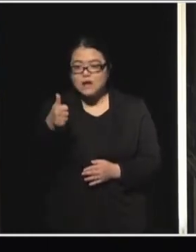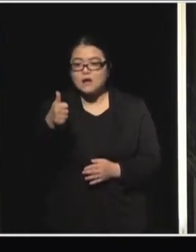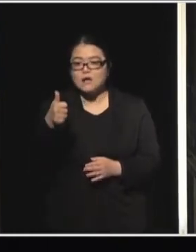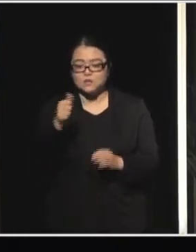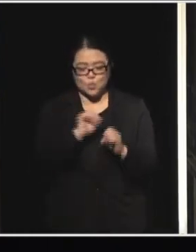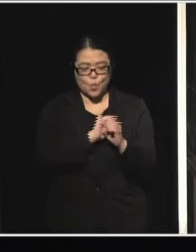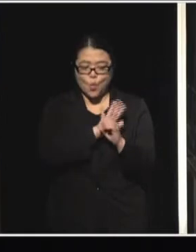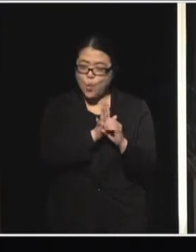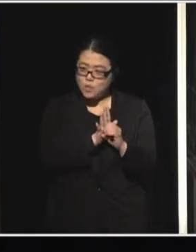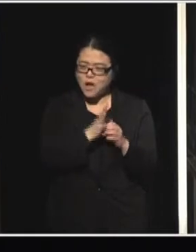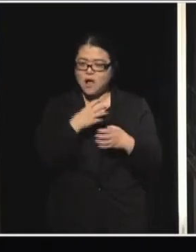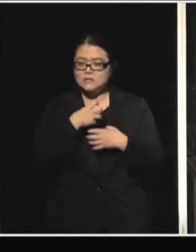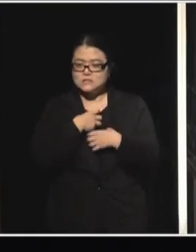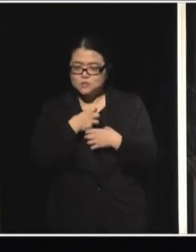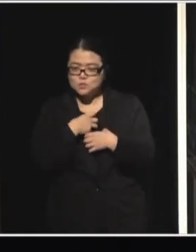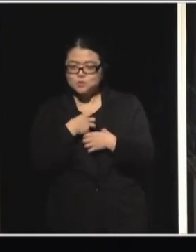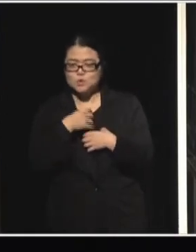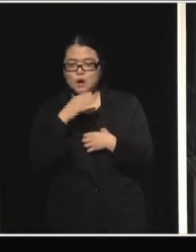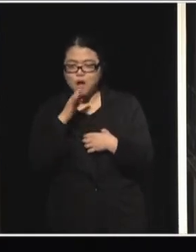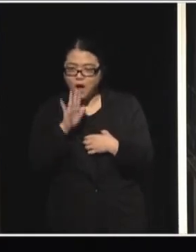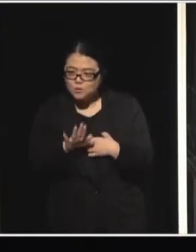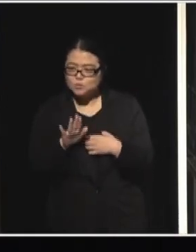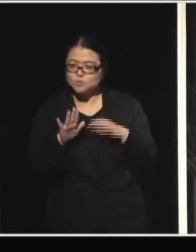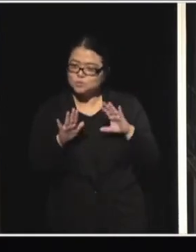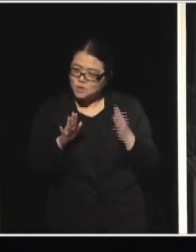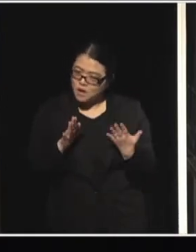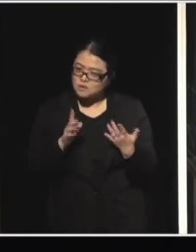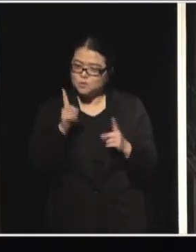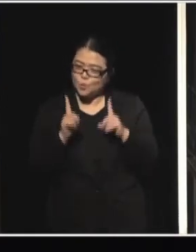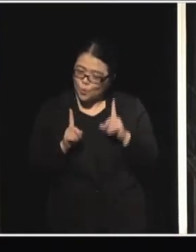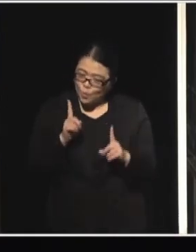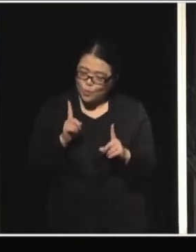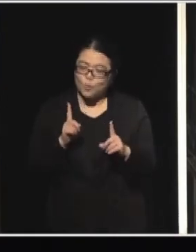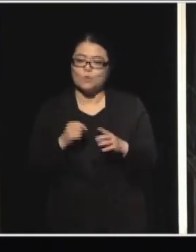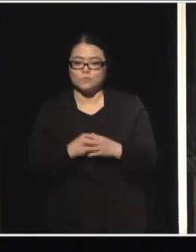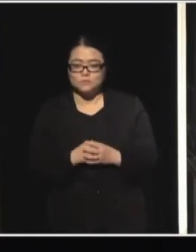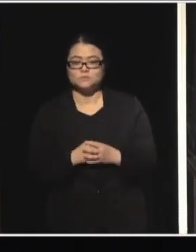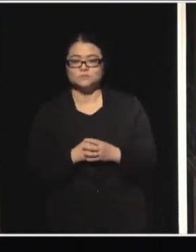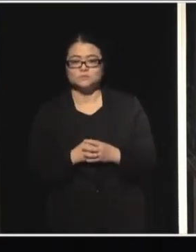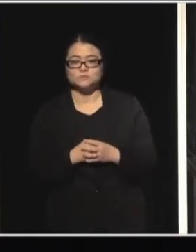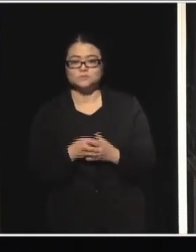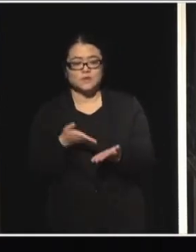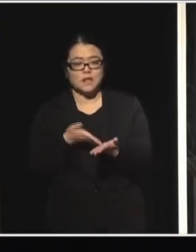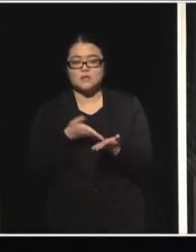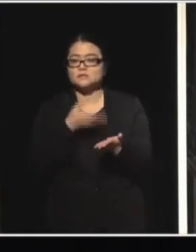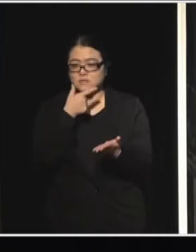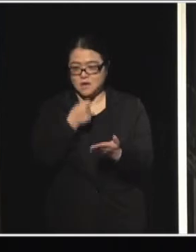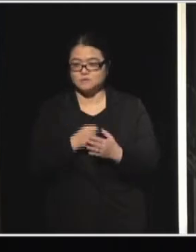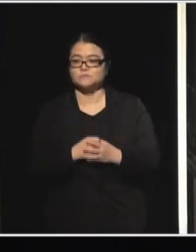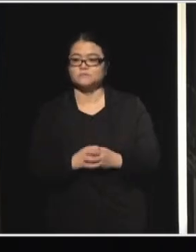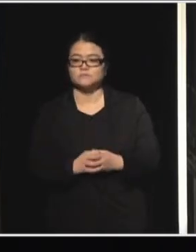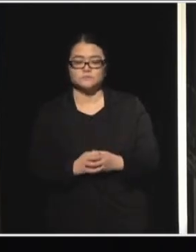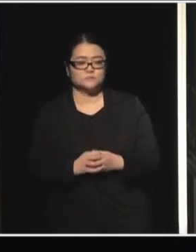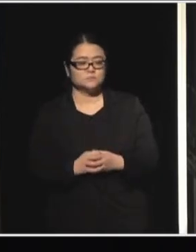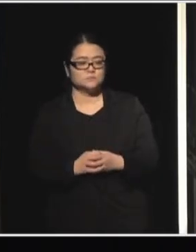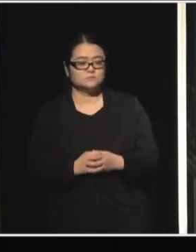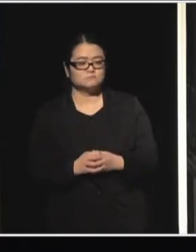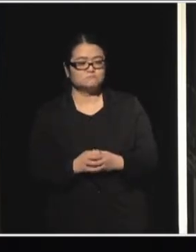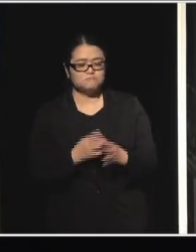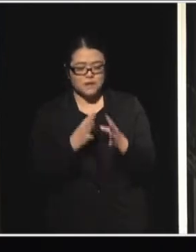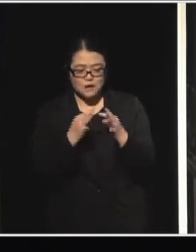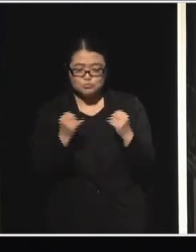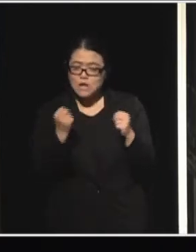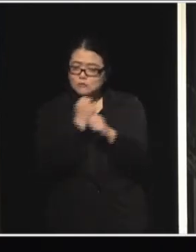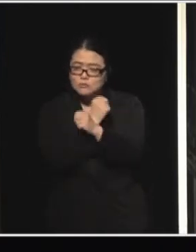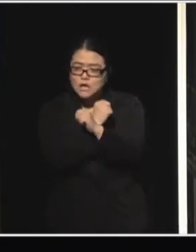のかないのか同程度なのかということではありますがたくさんたくさんの研究の結果が